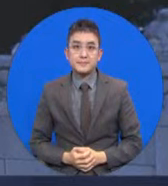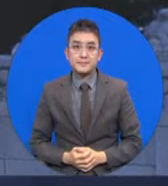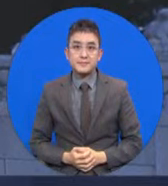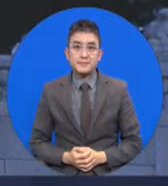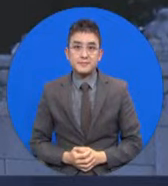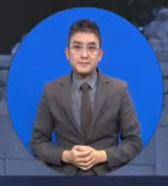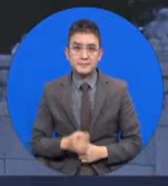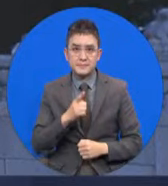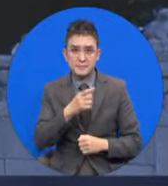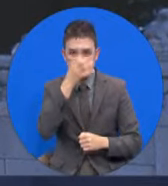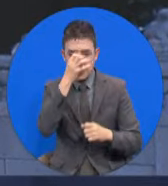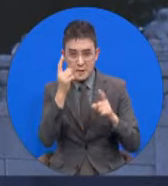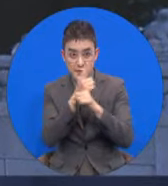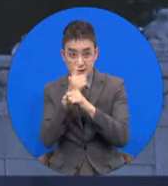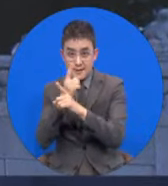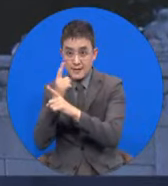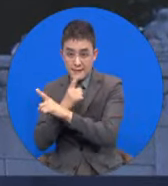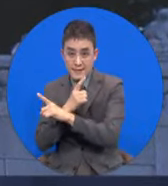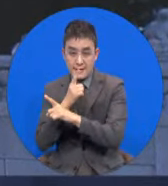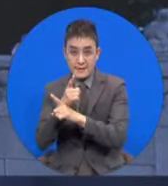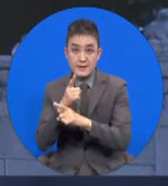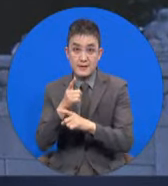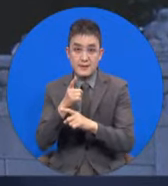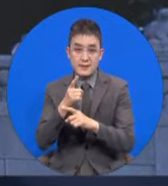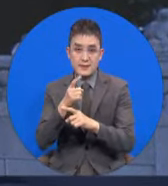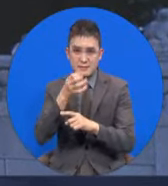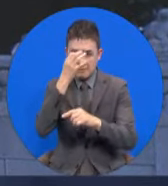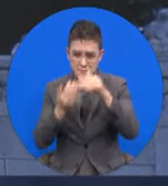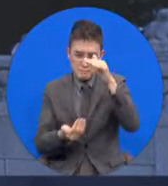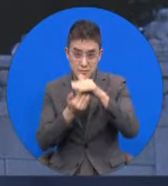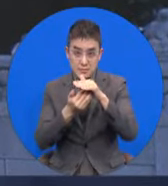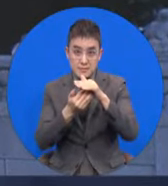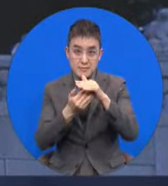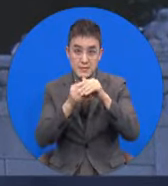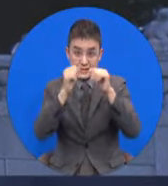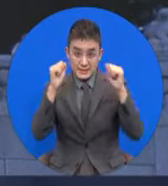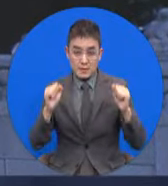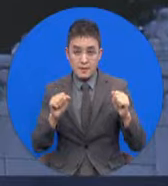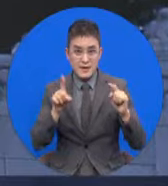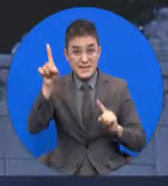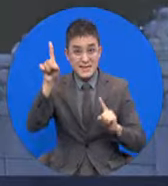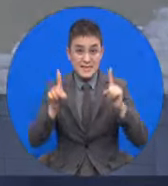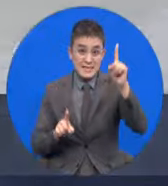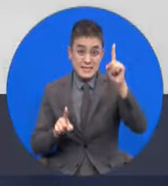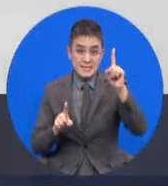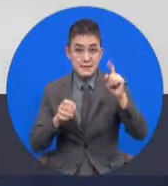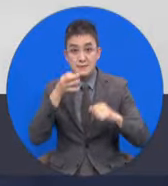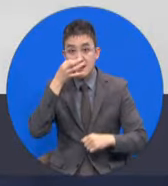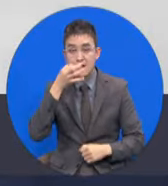계산한 시스템인데요. 폴A 시스템에서 양당의 여론조사 추이를 한번 좀 살펴봤습니다.